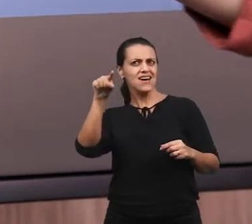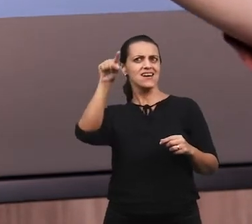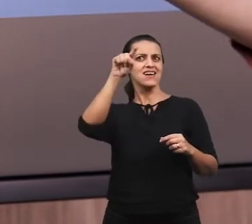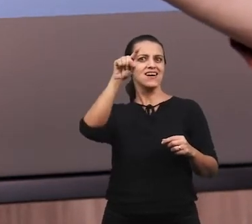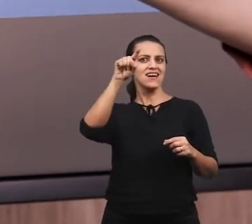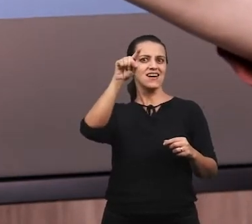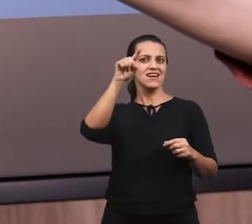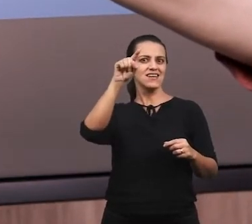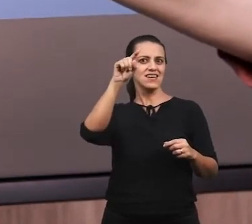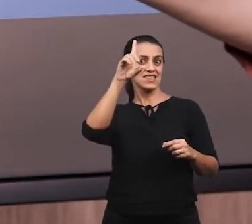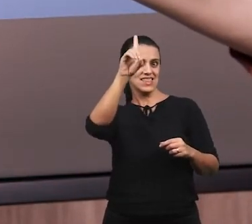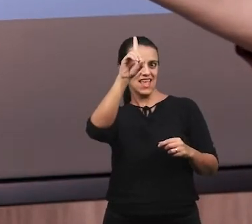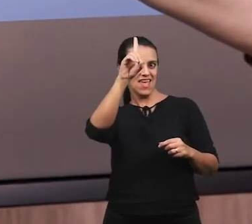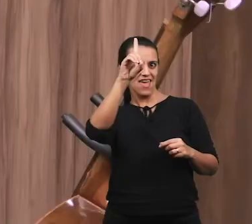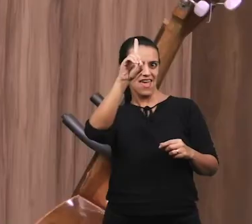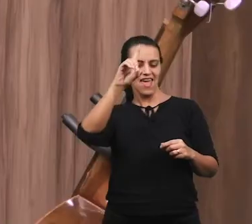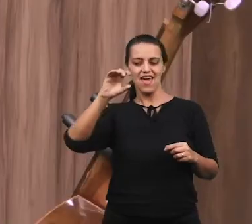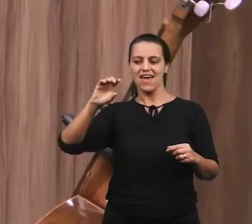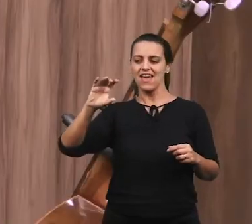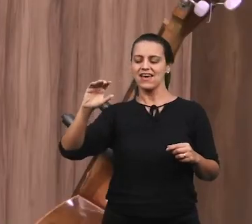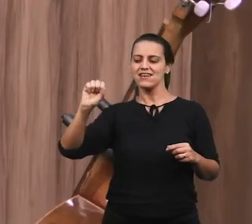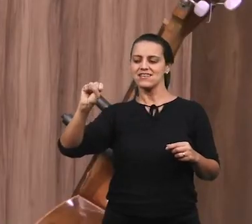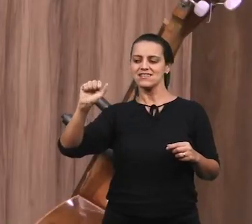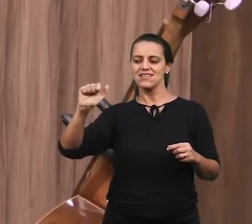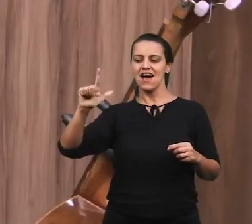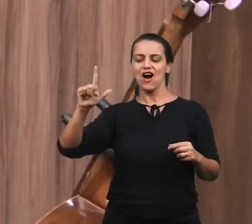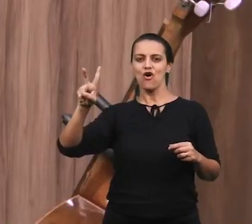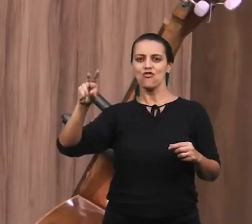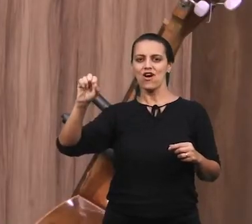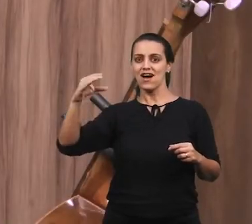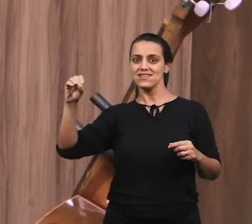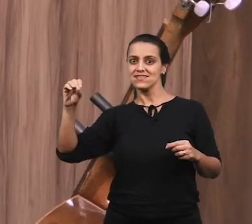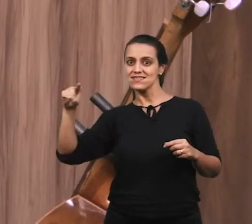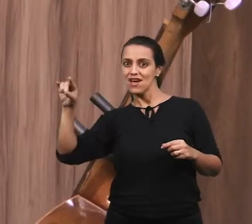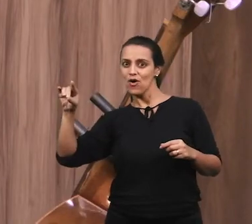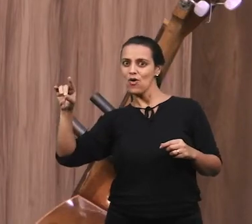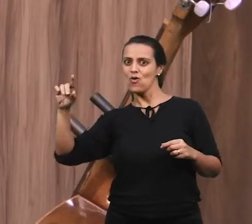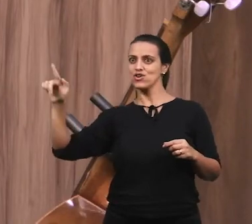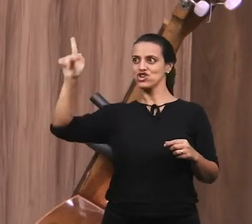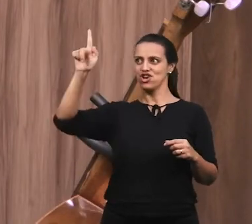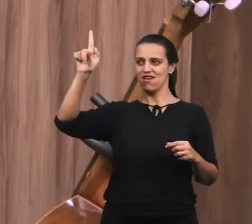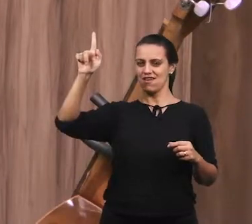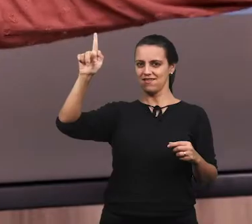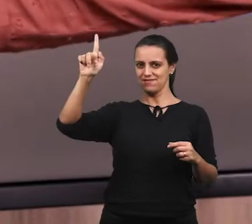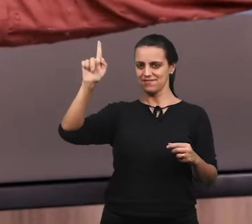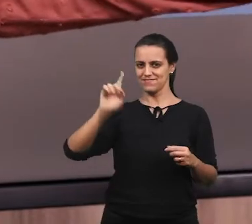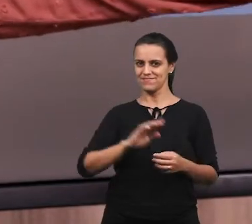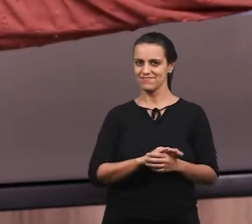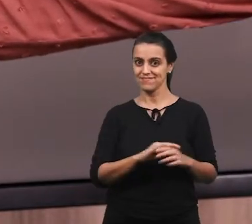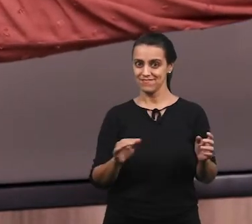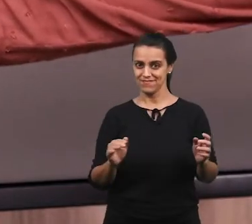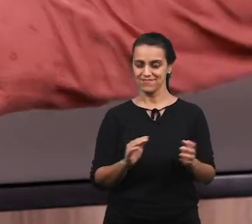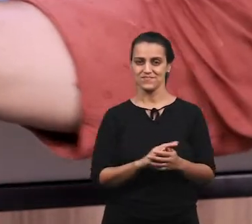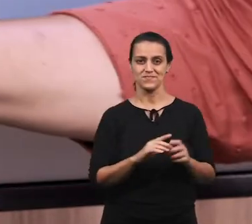на соль. А теперь припев. В начале фразы начинаем с аккорда до. В